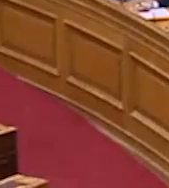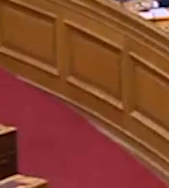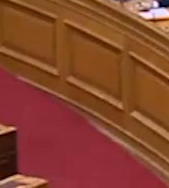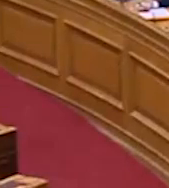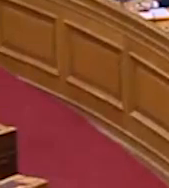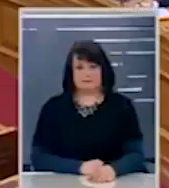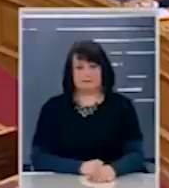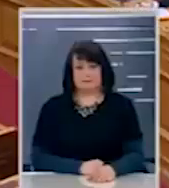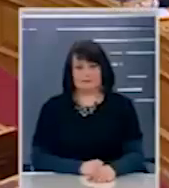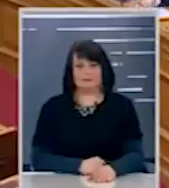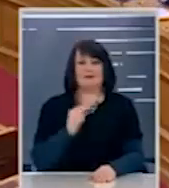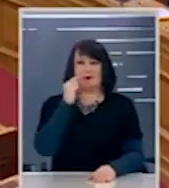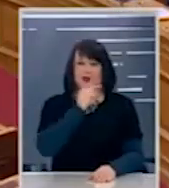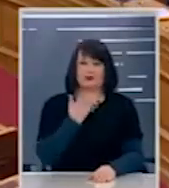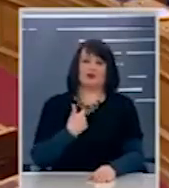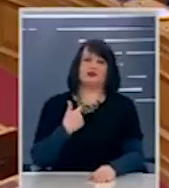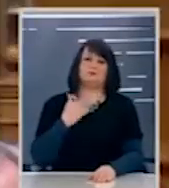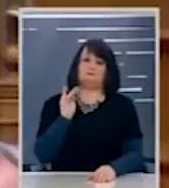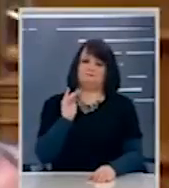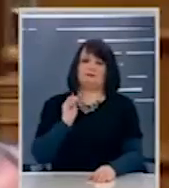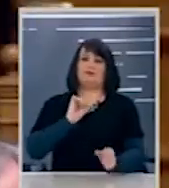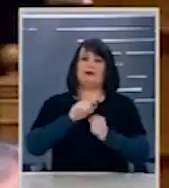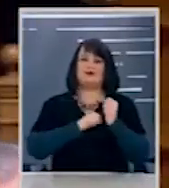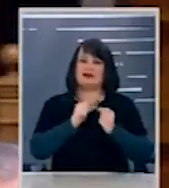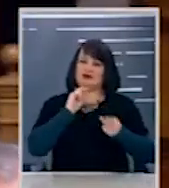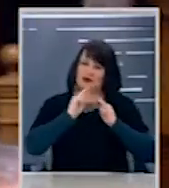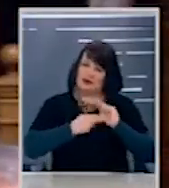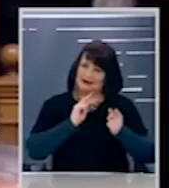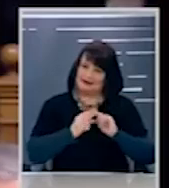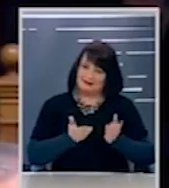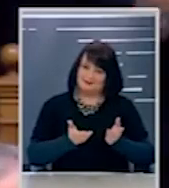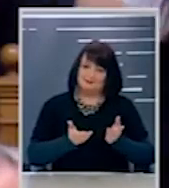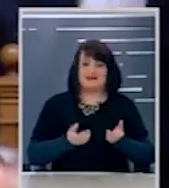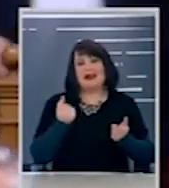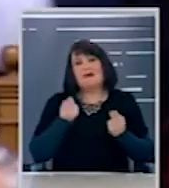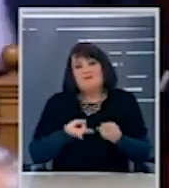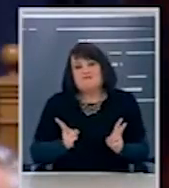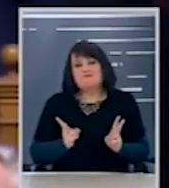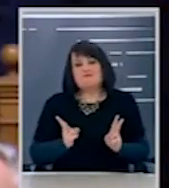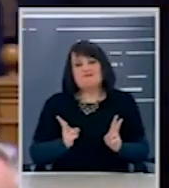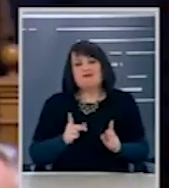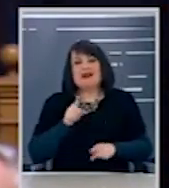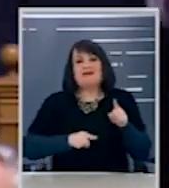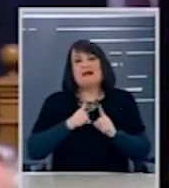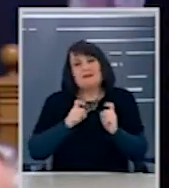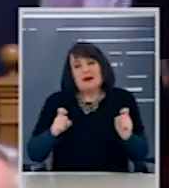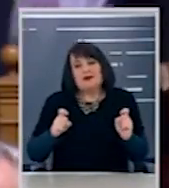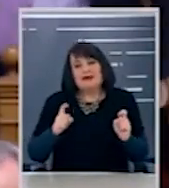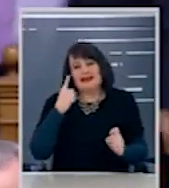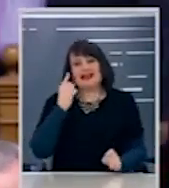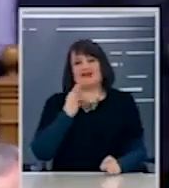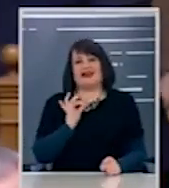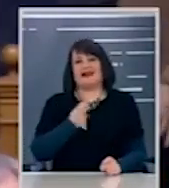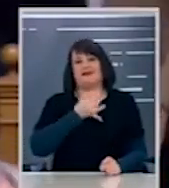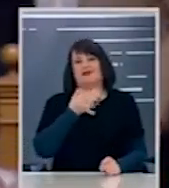Κύριε Πρόεδρε, θα προσπαθήσω να σας δώσω απαντήσεις, αλλά επιτρέψτε μου να πω και ορισμένα πράγματα, γιατί είναι ευκαιρία που